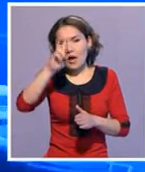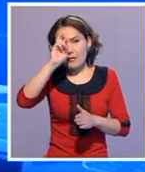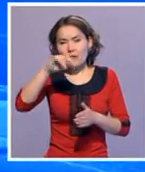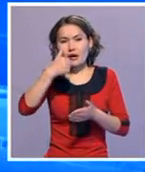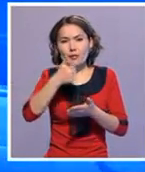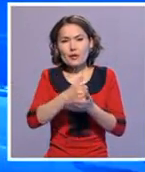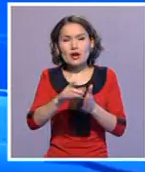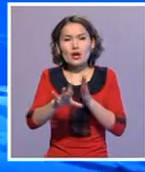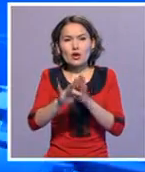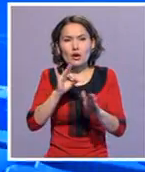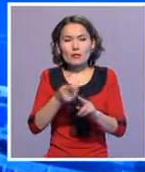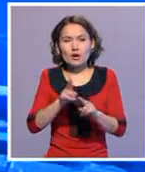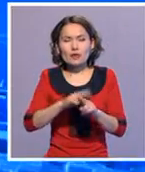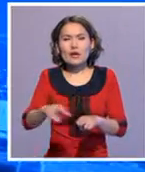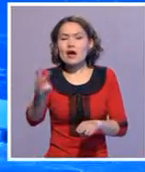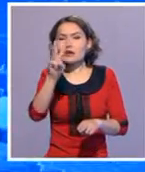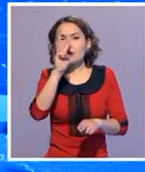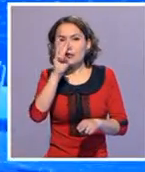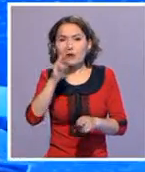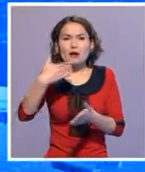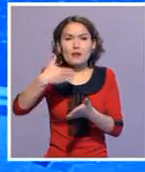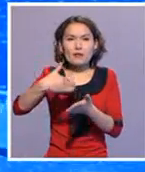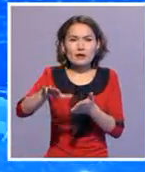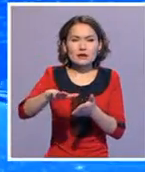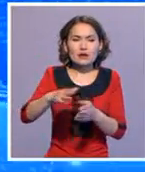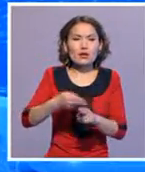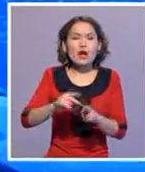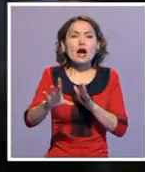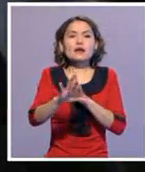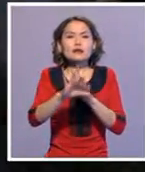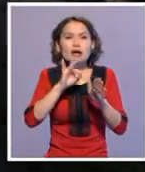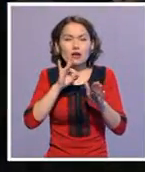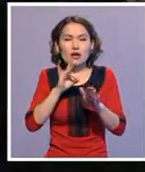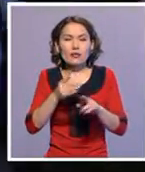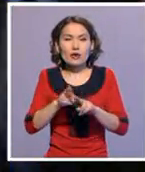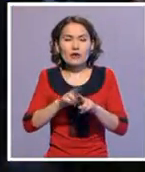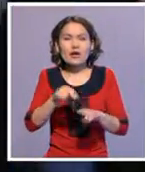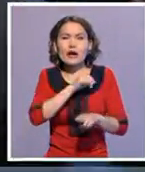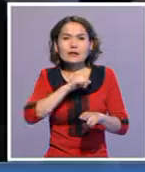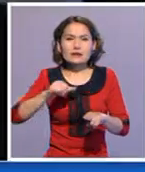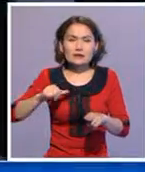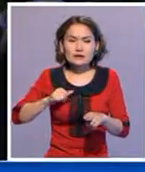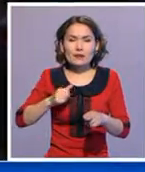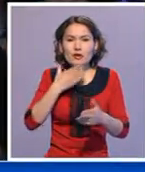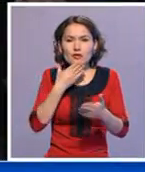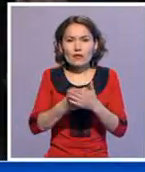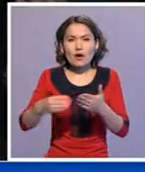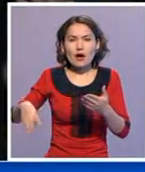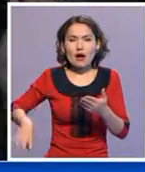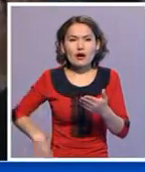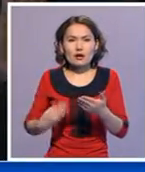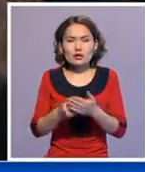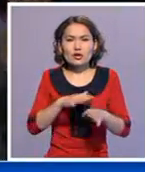лауазымын атқаратын бүкіл мерзім бойына айлықтан бас тартты. Ол тіпті сайлау алды науқанға да өз қаражатын жұмсапты. Және шығын